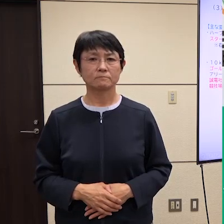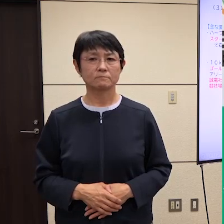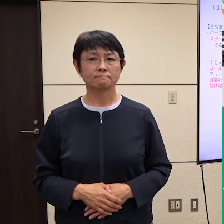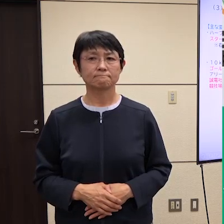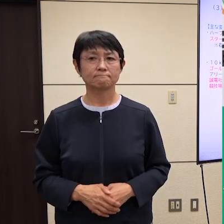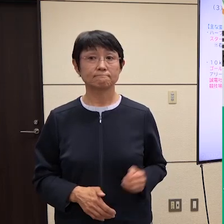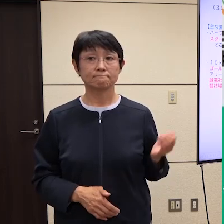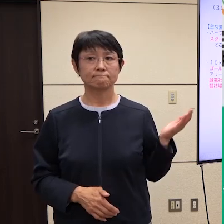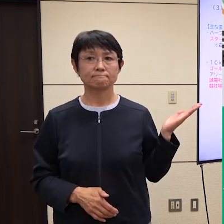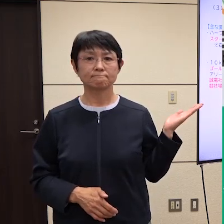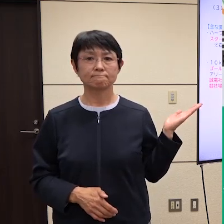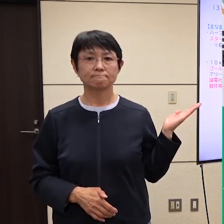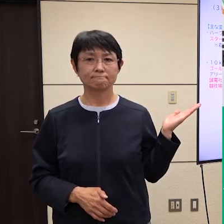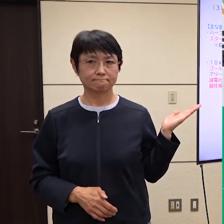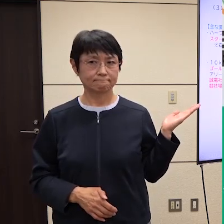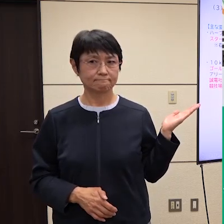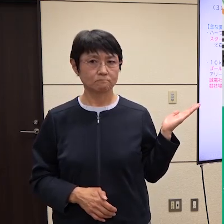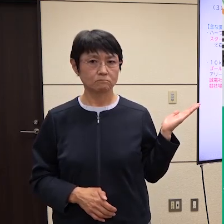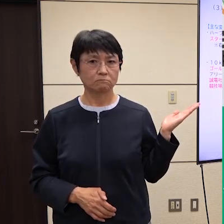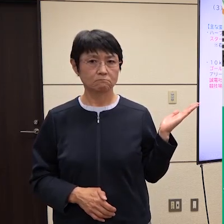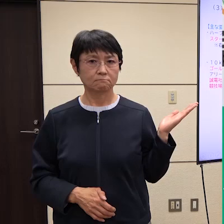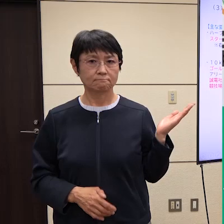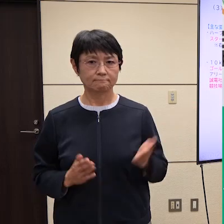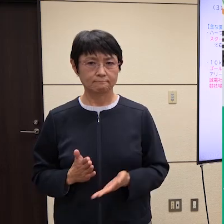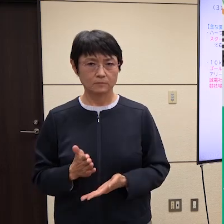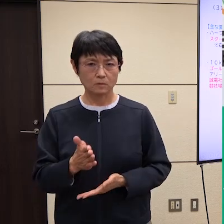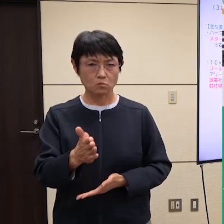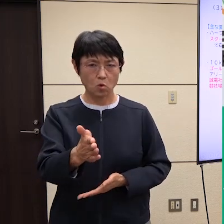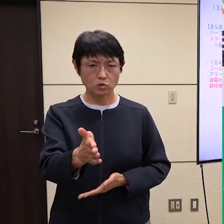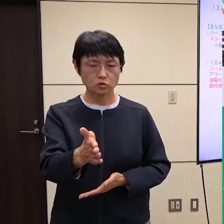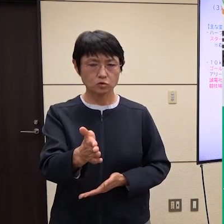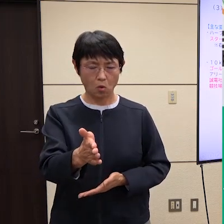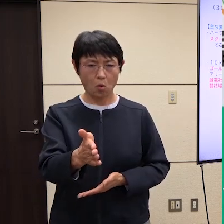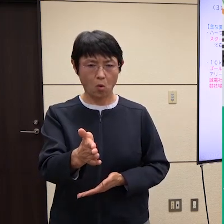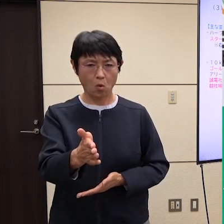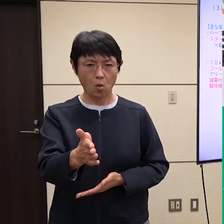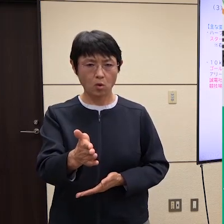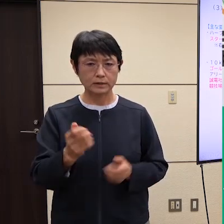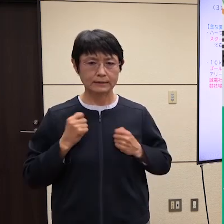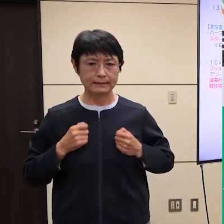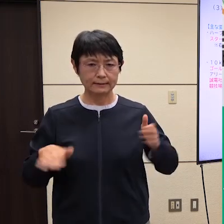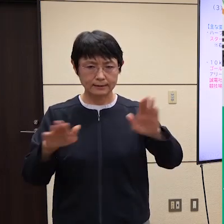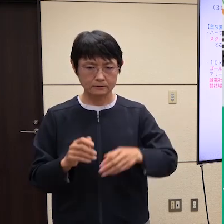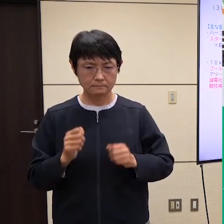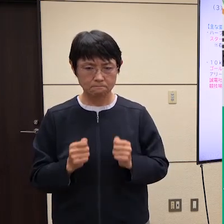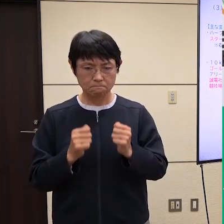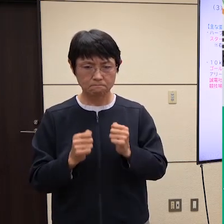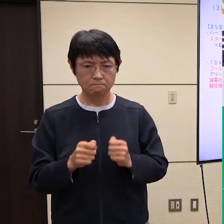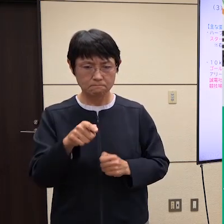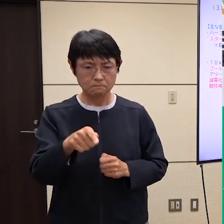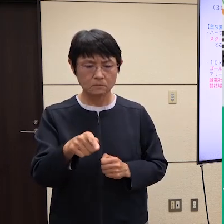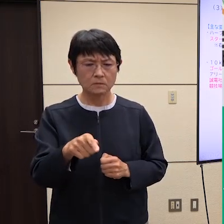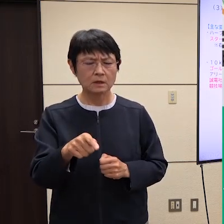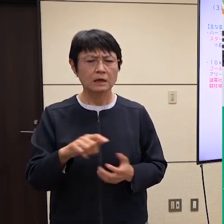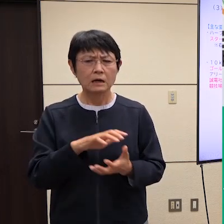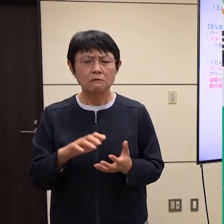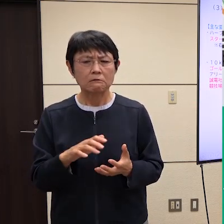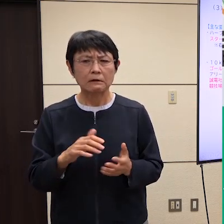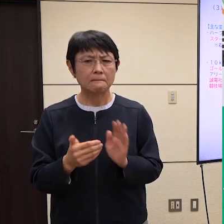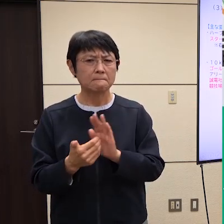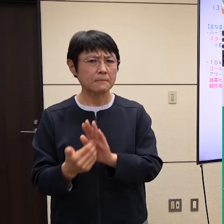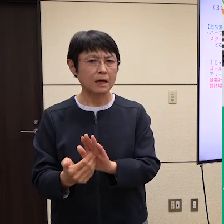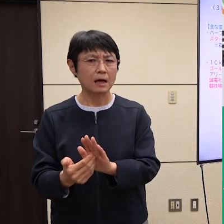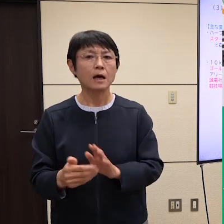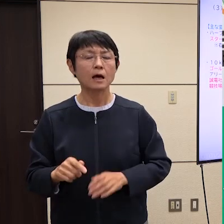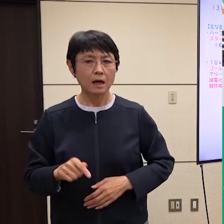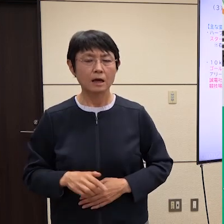こういう形でですね、一方通行でクラウンアリーナに来ていたんですが、まあ、今回は混乱を避けて